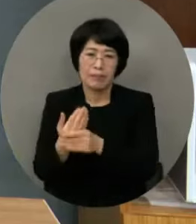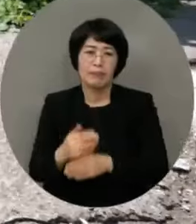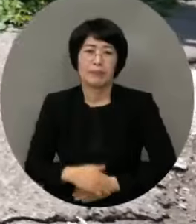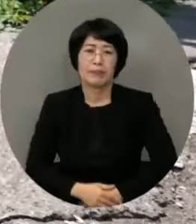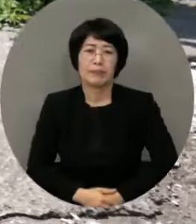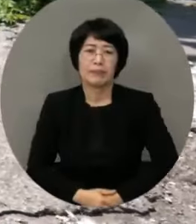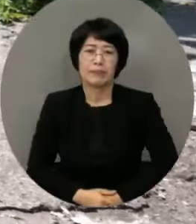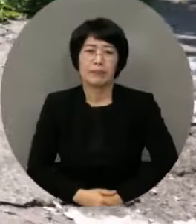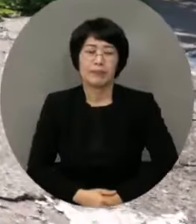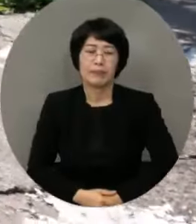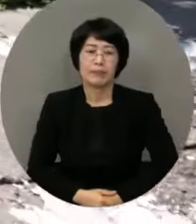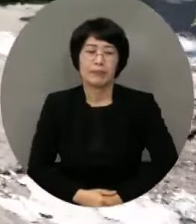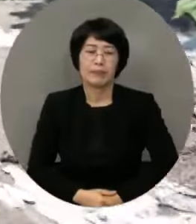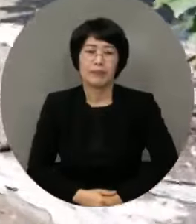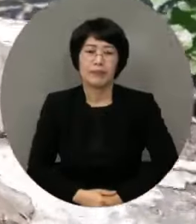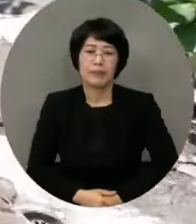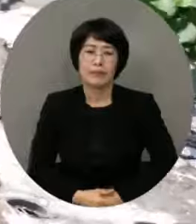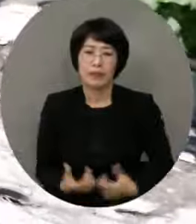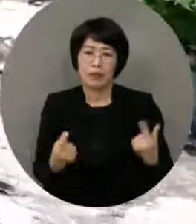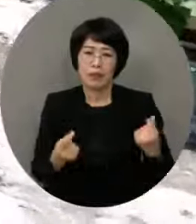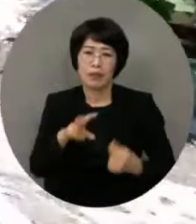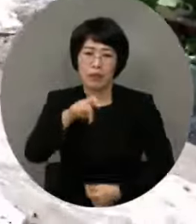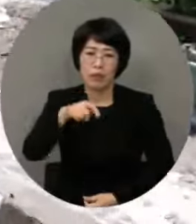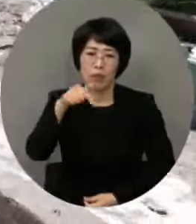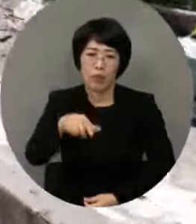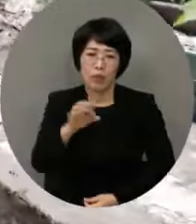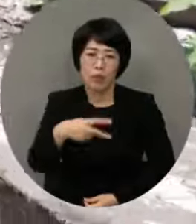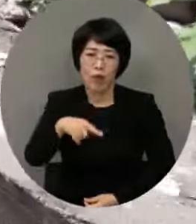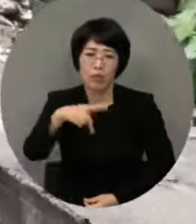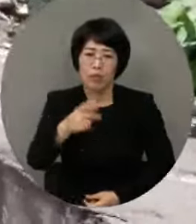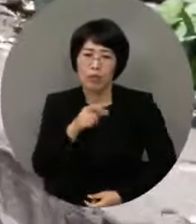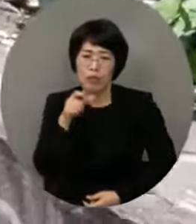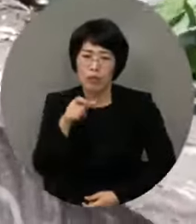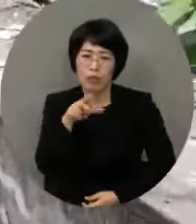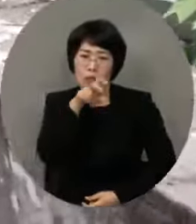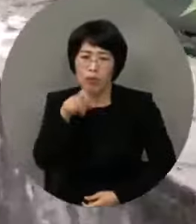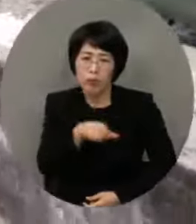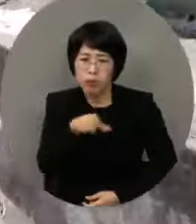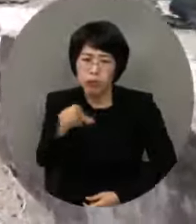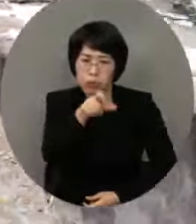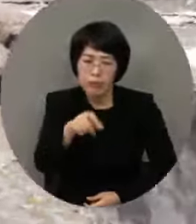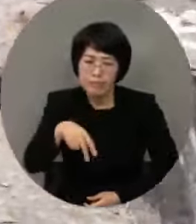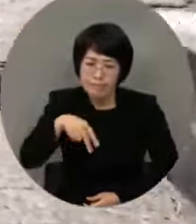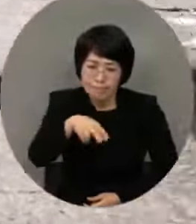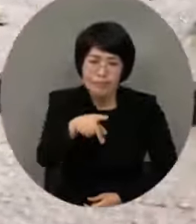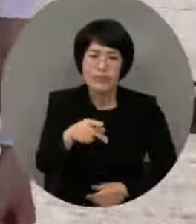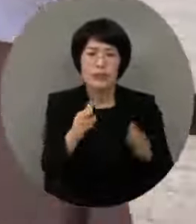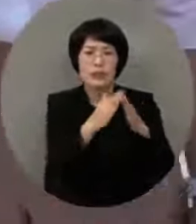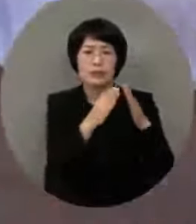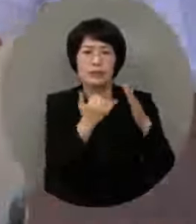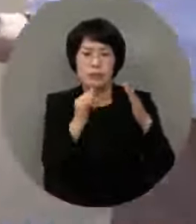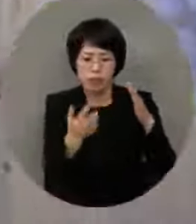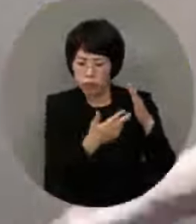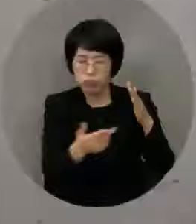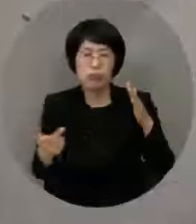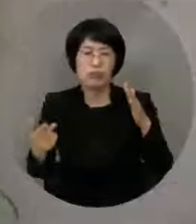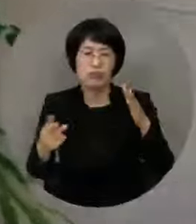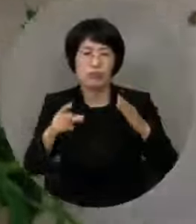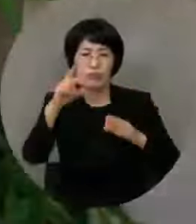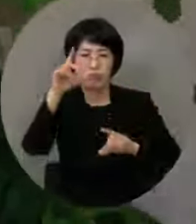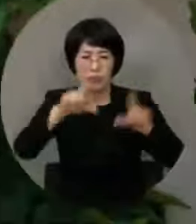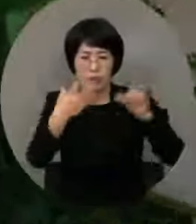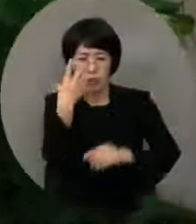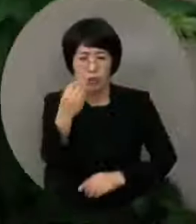거죠. 이렇게 목원동 골목골목을 걷다 보면 바로바로 눈에 띄는 게 빈집입니다.